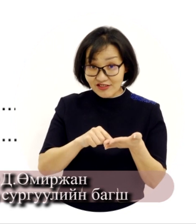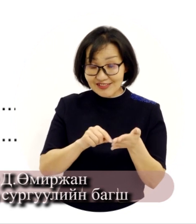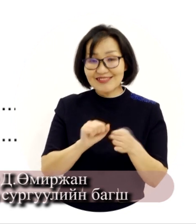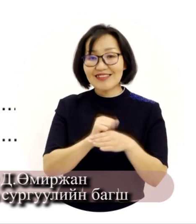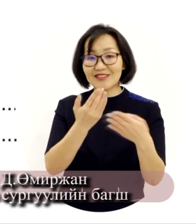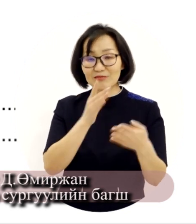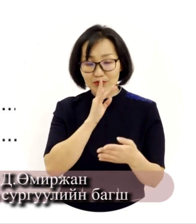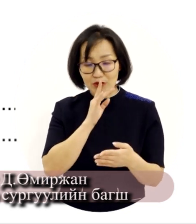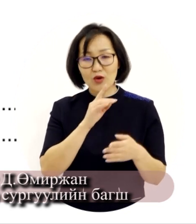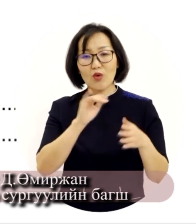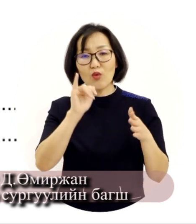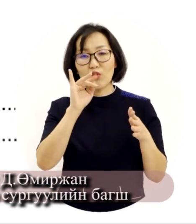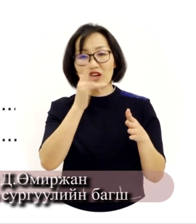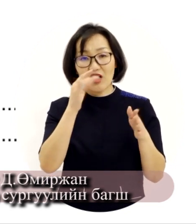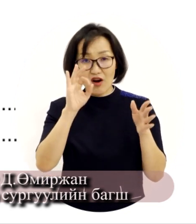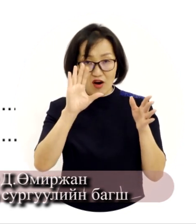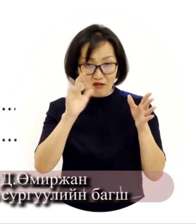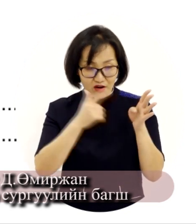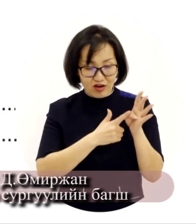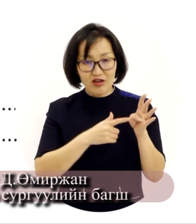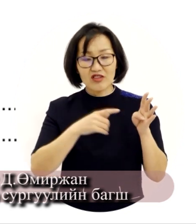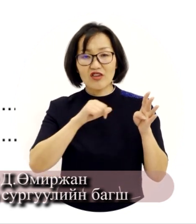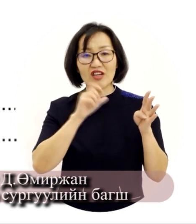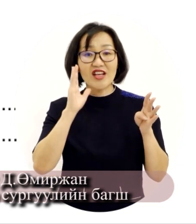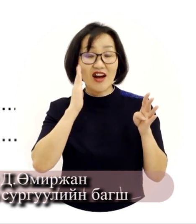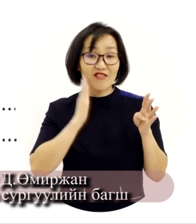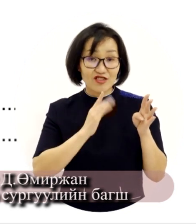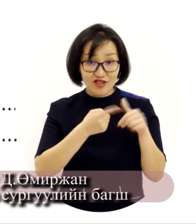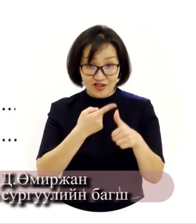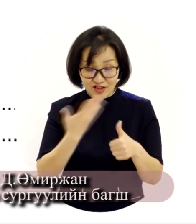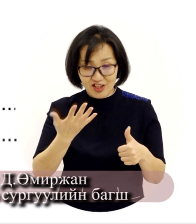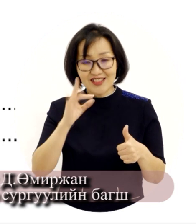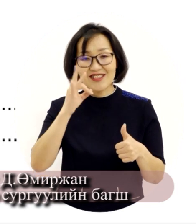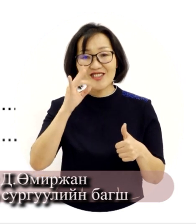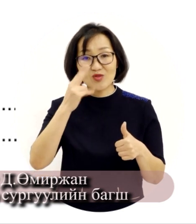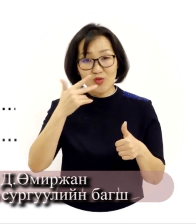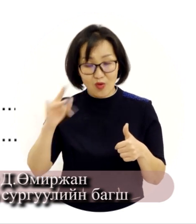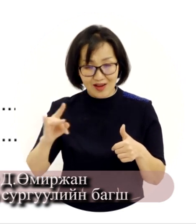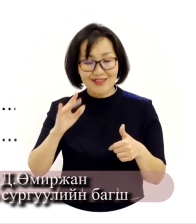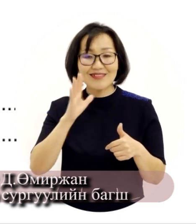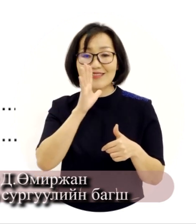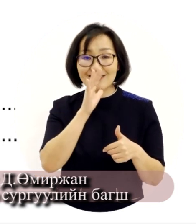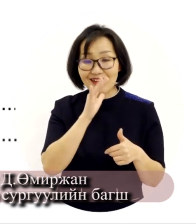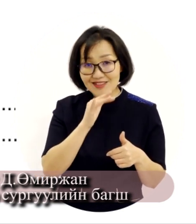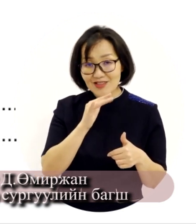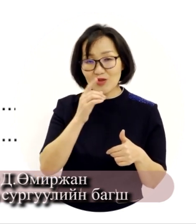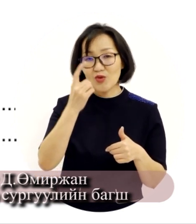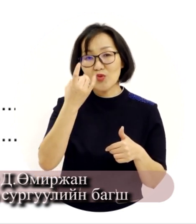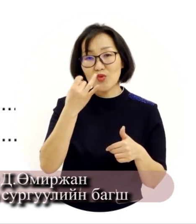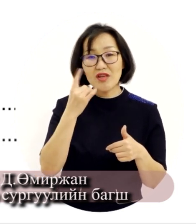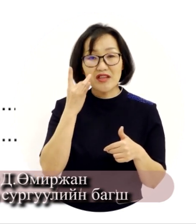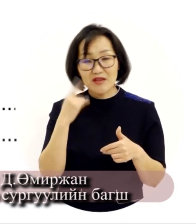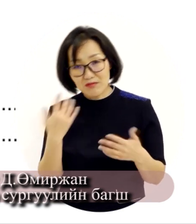руы, әкешесінің аты, аты жөні, регистрі, жасы, жынысы, туған жыл, ай